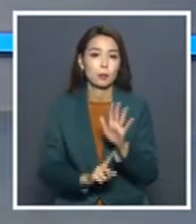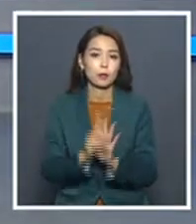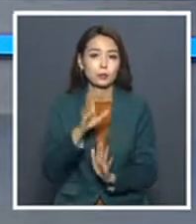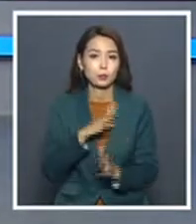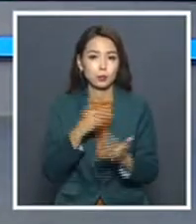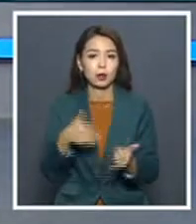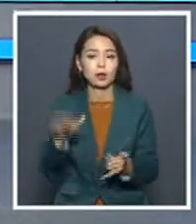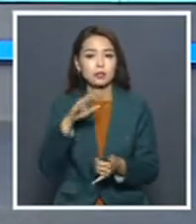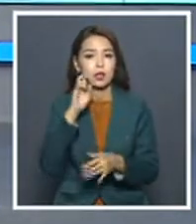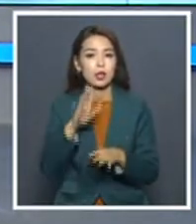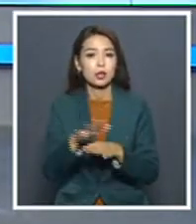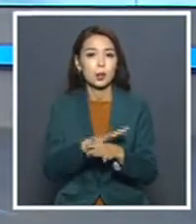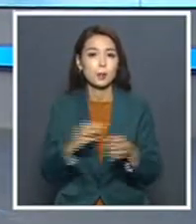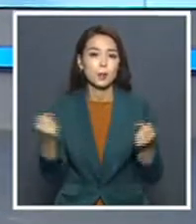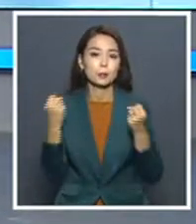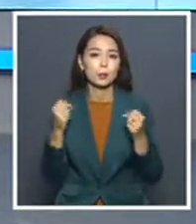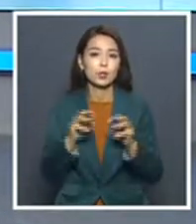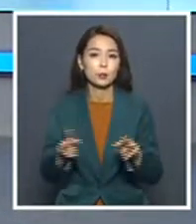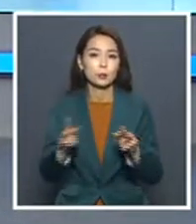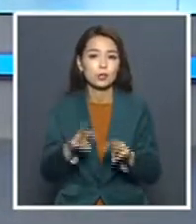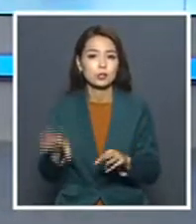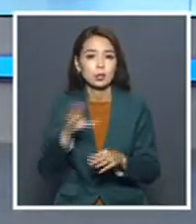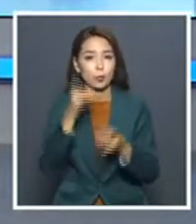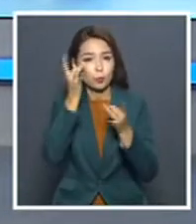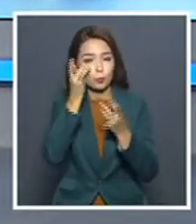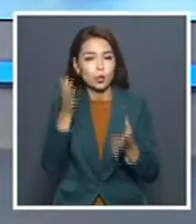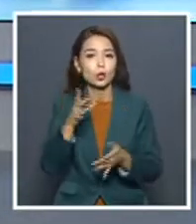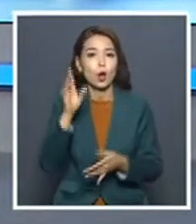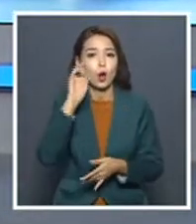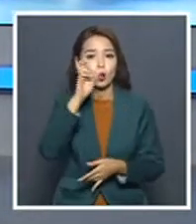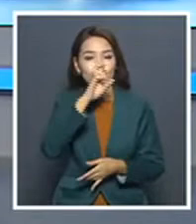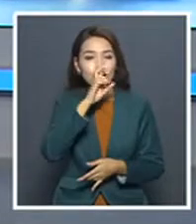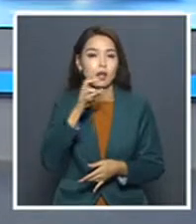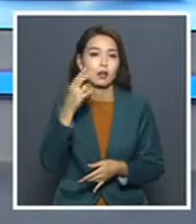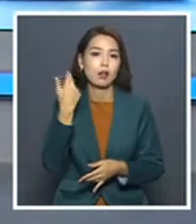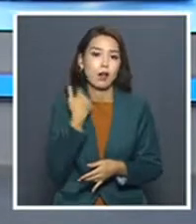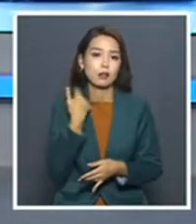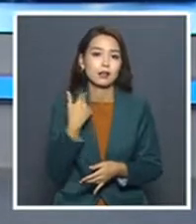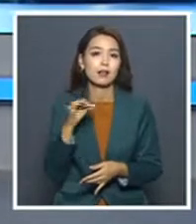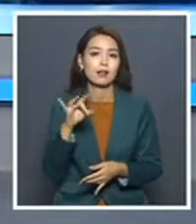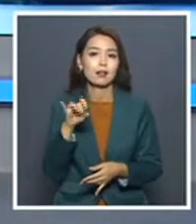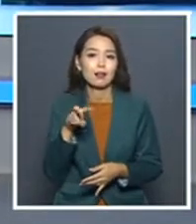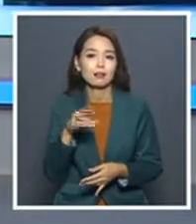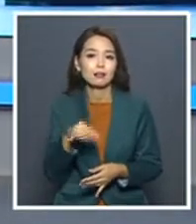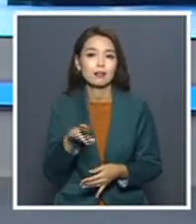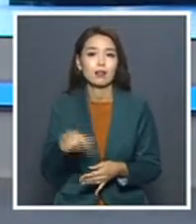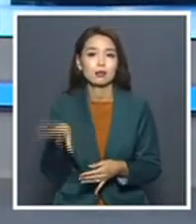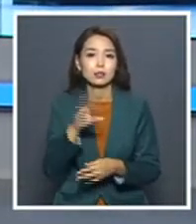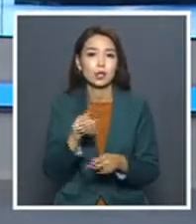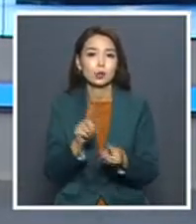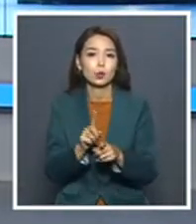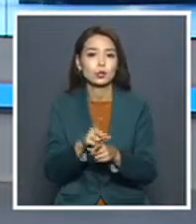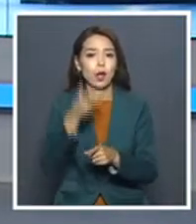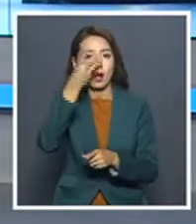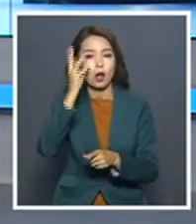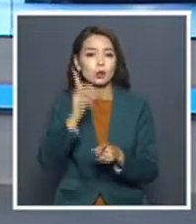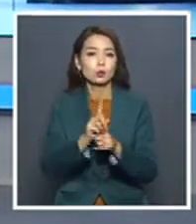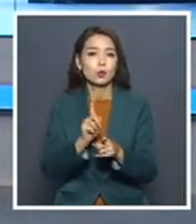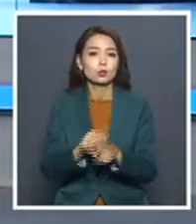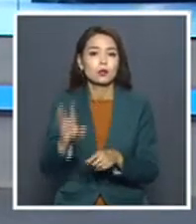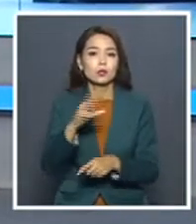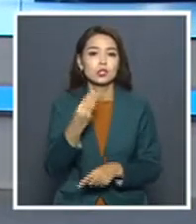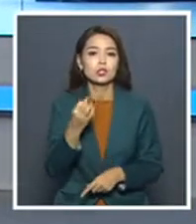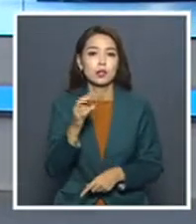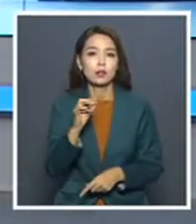еліміздің мәдениет және спорт министрлігі, Қазақстанның Ұлыбритания және Солтүстік Ирландия құрама корольдігіндегі елшілігімен Шәкен Айманов